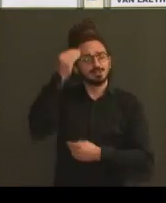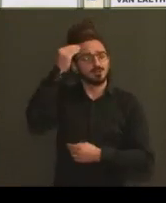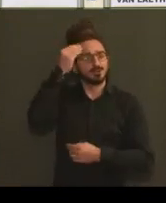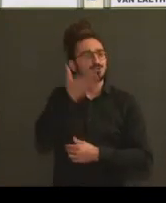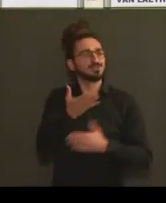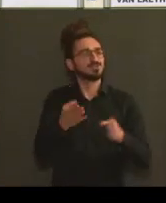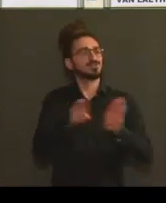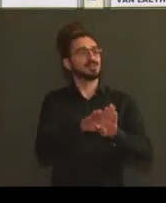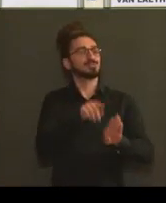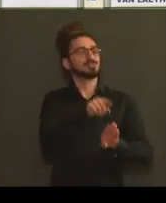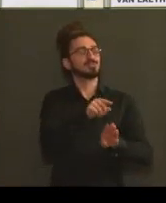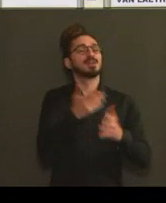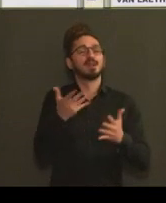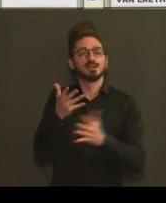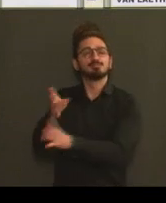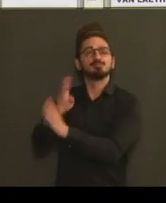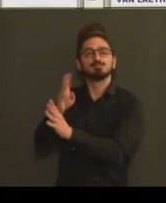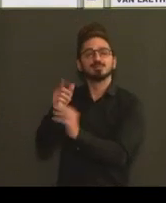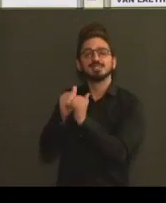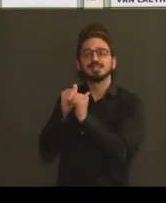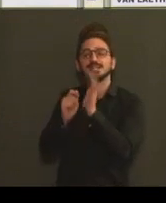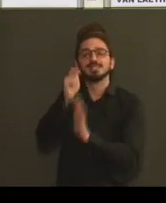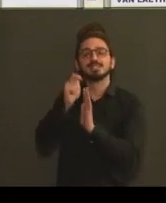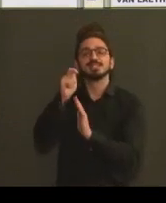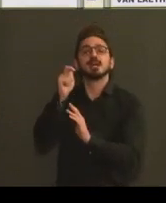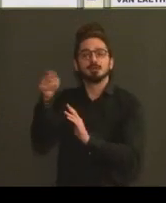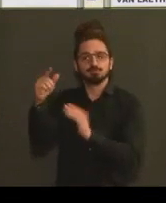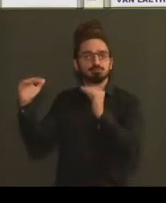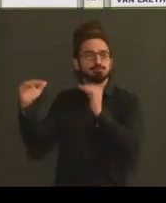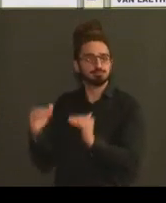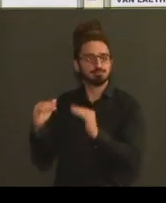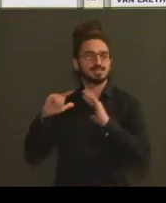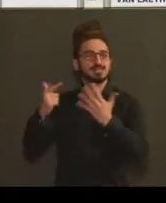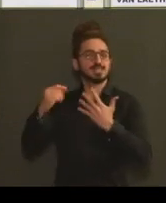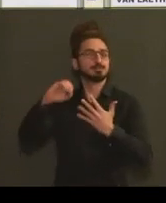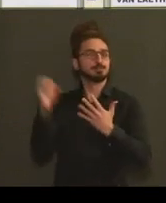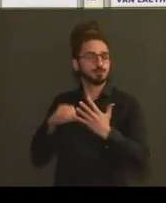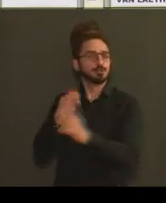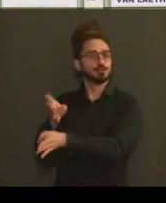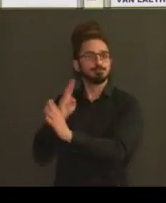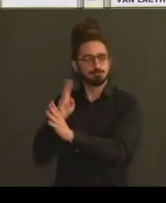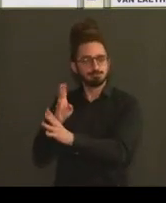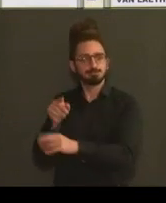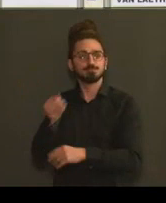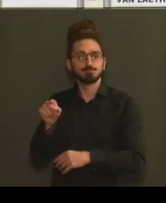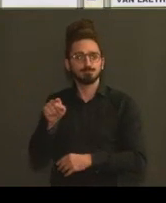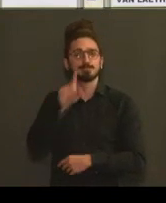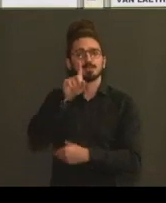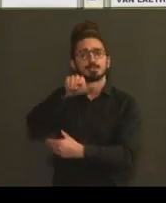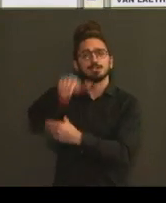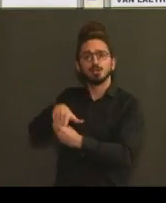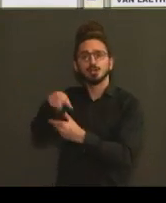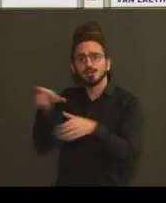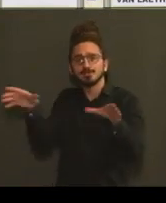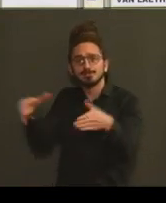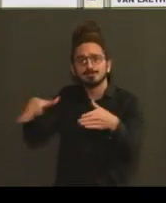qui est de l'ordre de 17%. Le pourcentage de tests positifs reste extrêmement stable et